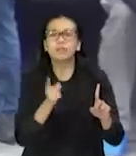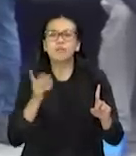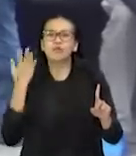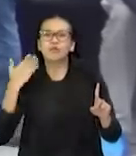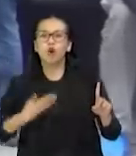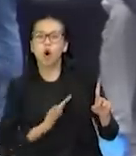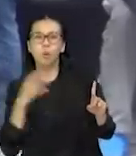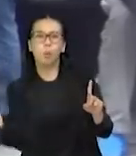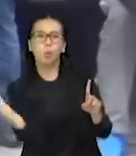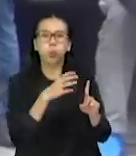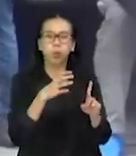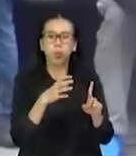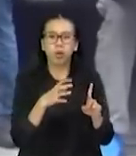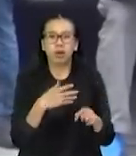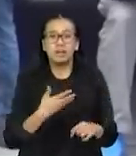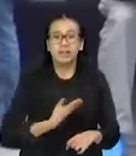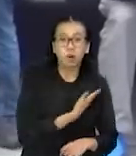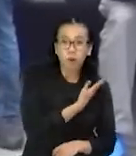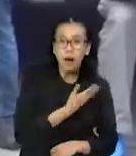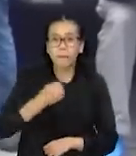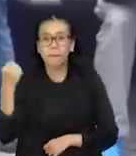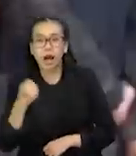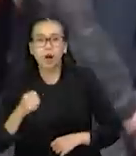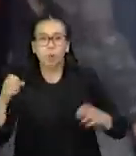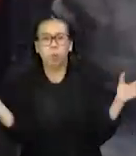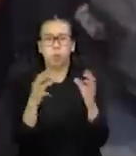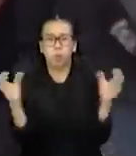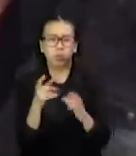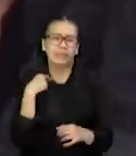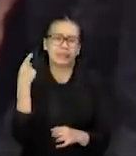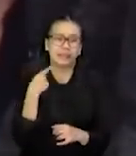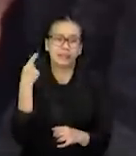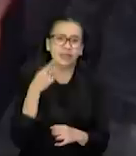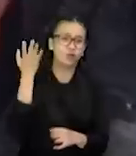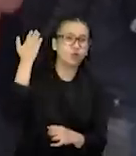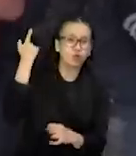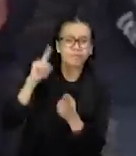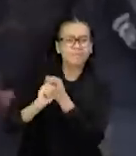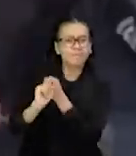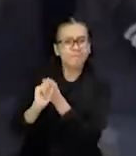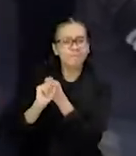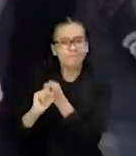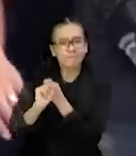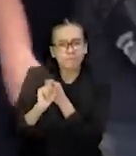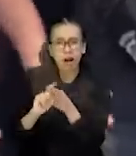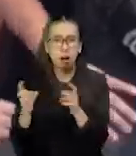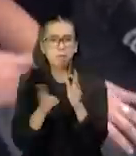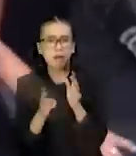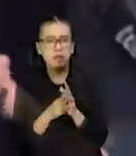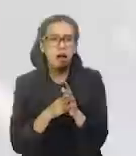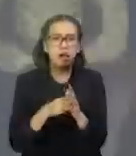kasar. Korban dan tersangka sama-sama berasal dari Lampung, memiliki hubungan pertemanan dan tidak memiliki kelainan